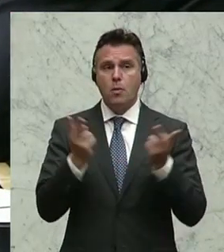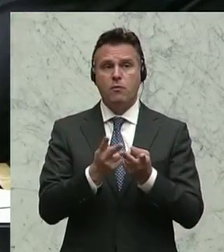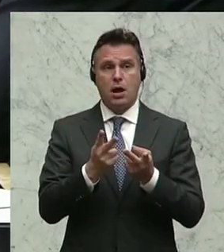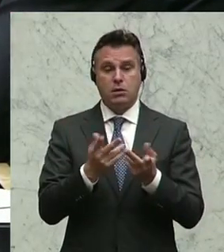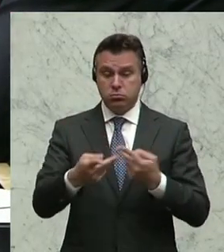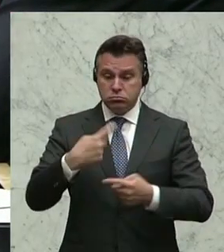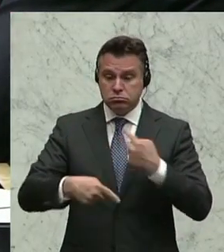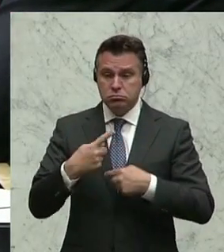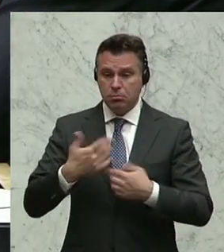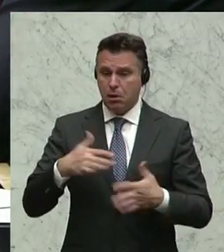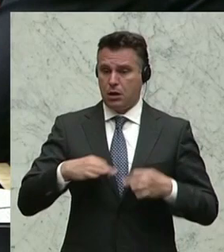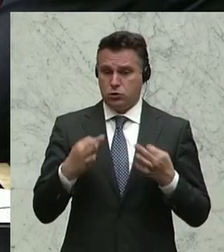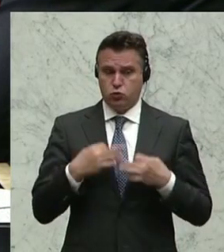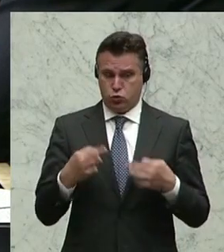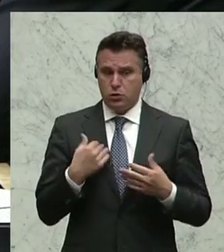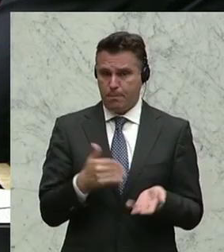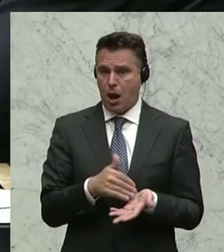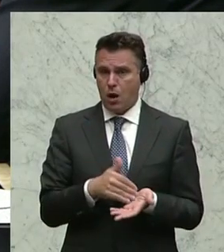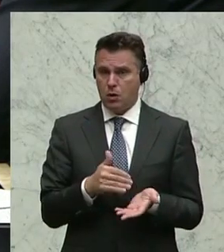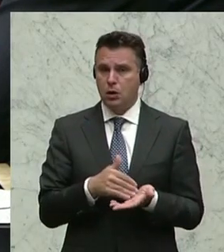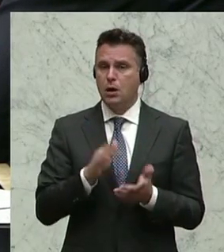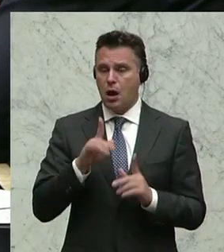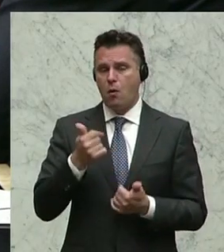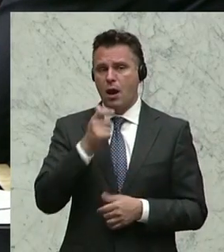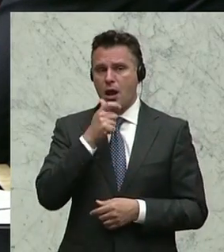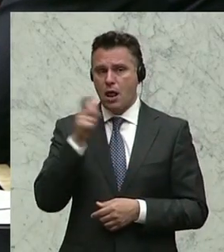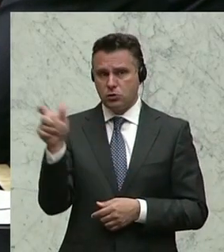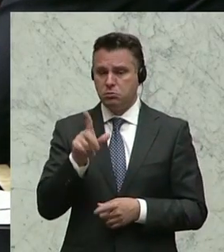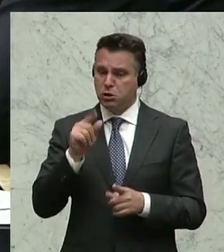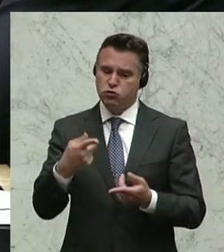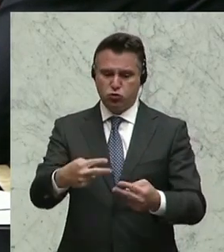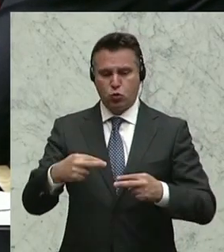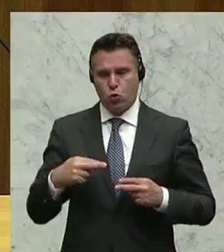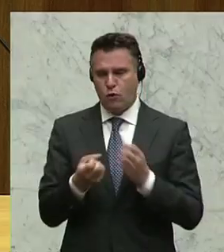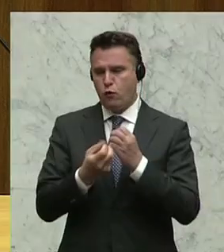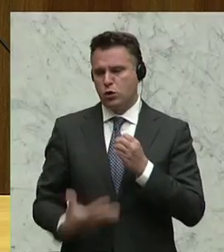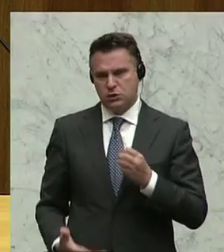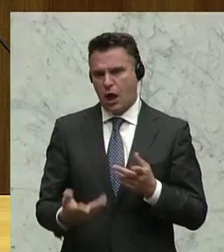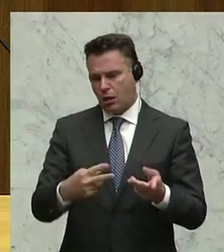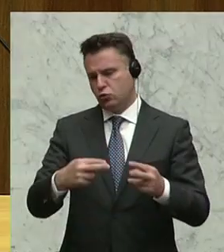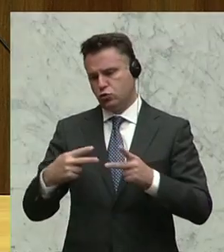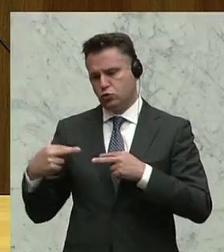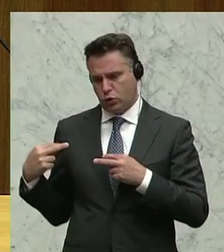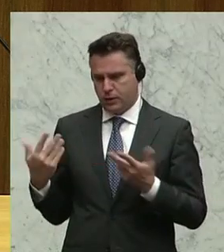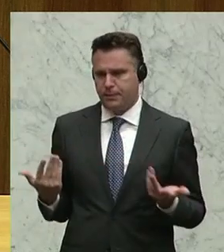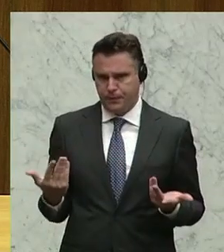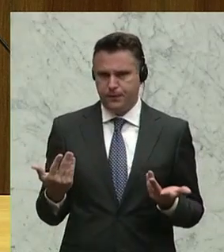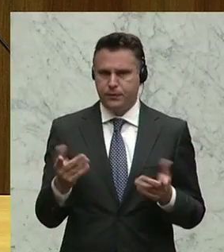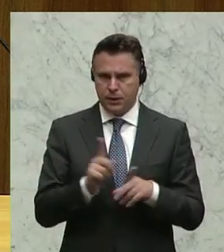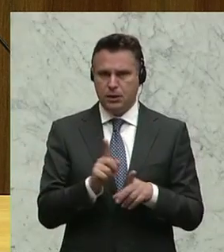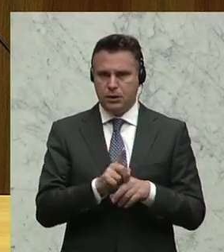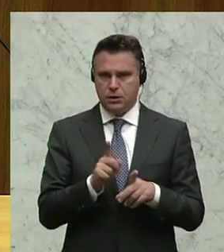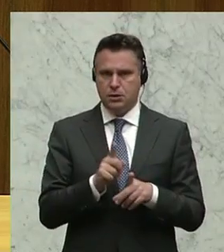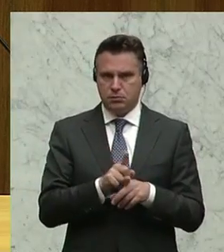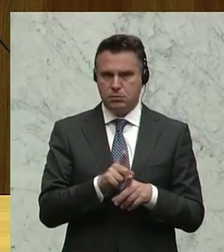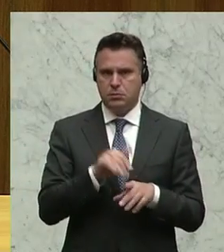Umwelt zurückkommen wollen, dann sollen wir doch, und ich nehme jetzt einen englischen Spruch, back to the roots gehen. Ja, denn Monsanto runs